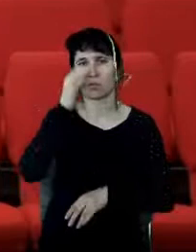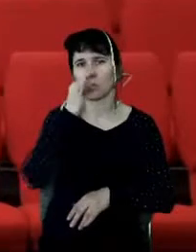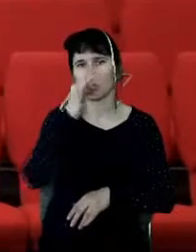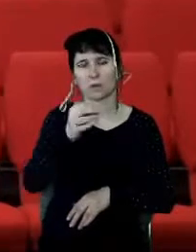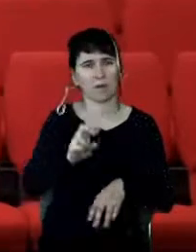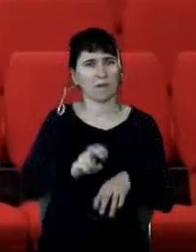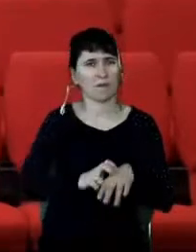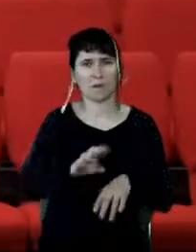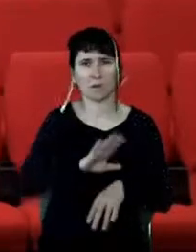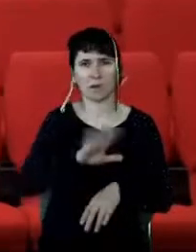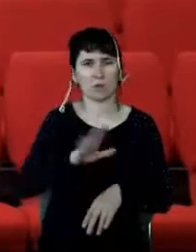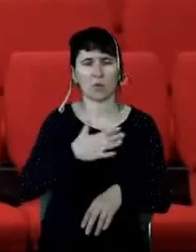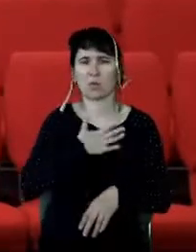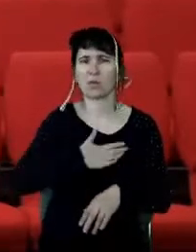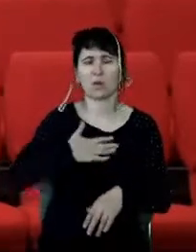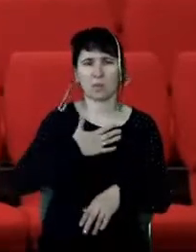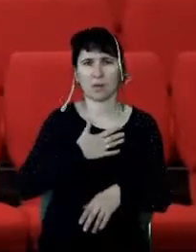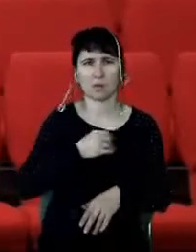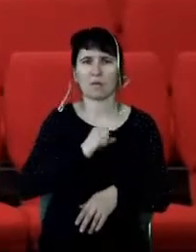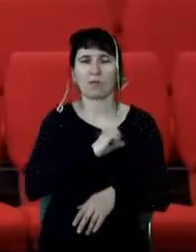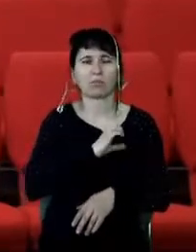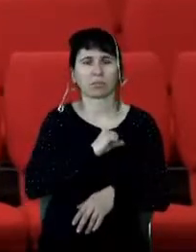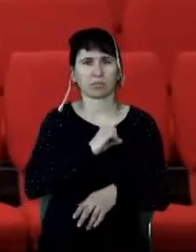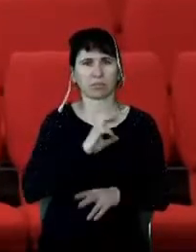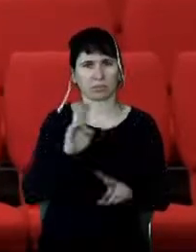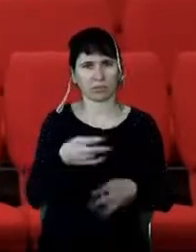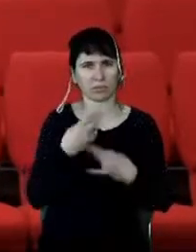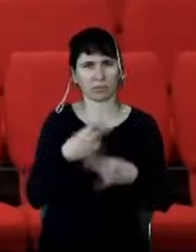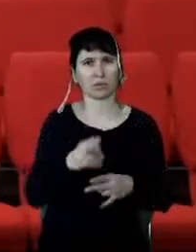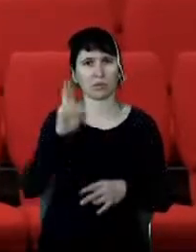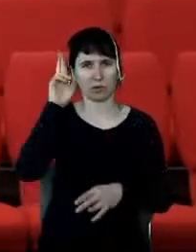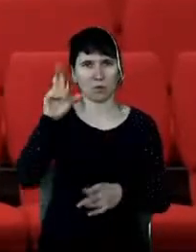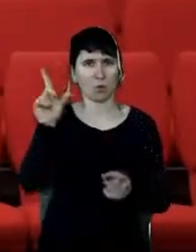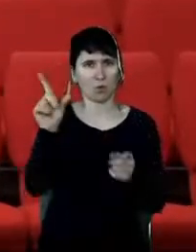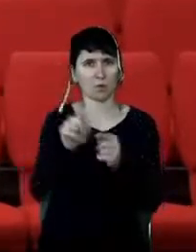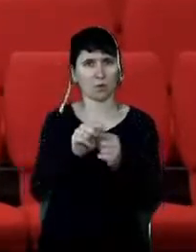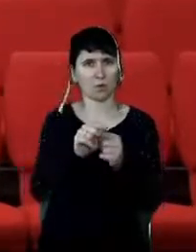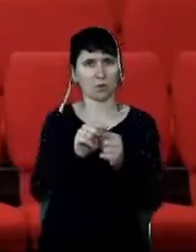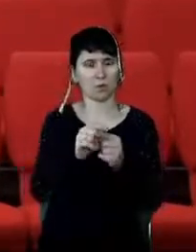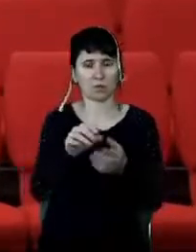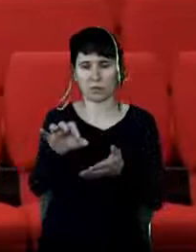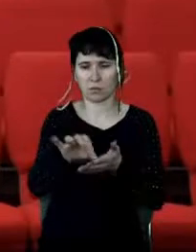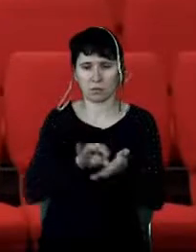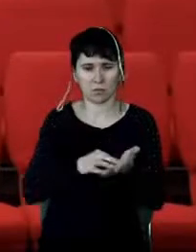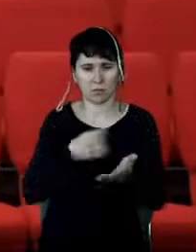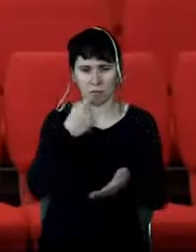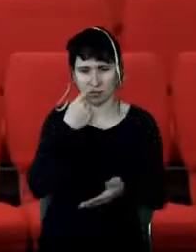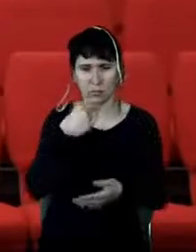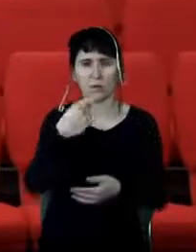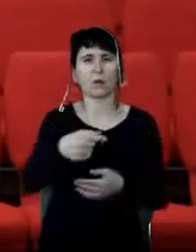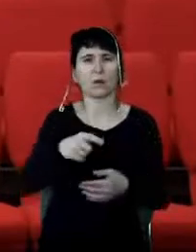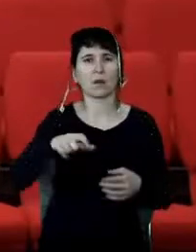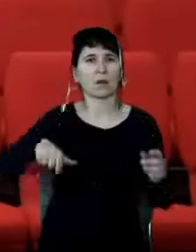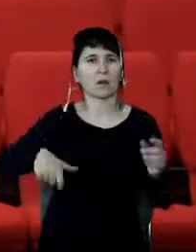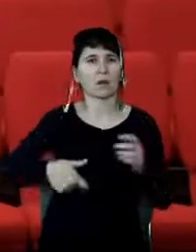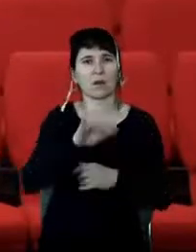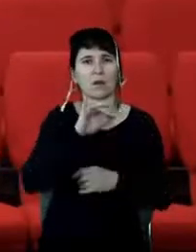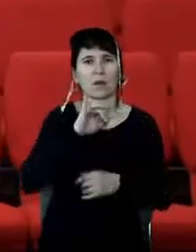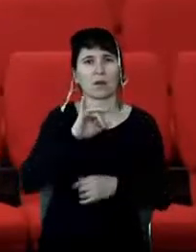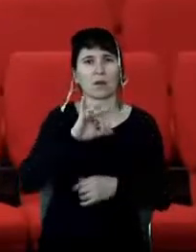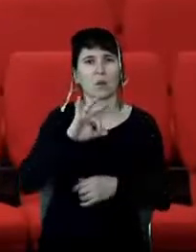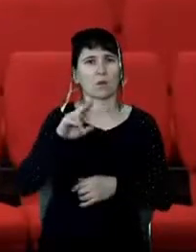не переживай, не ужасайся, я буду з тобою. І тут зразу перед ним Іордан і